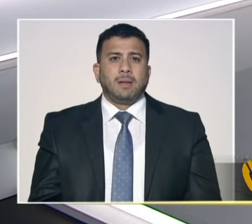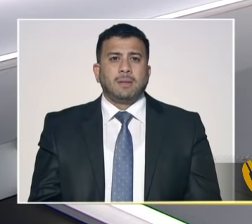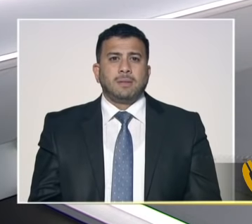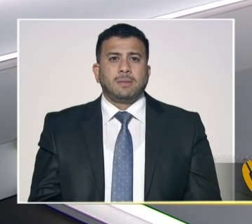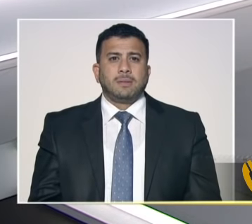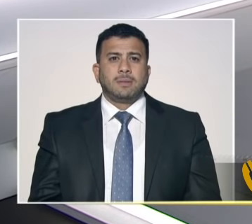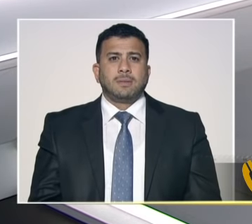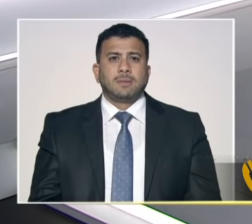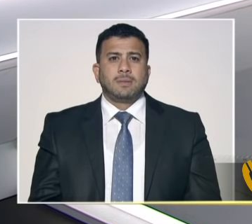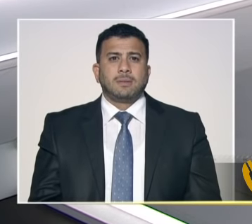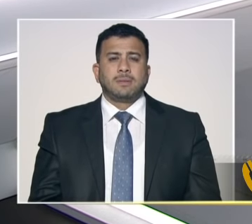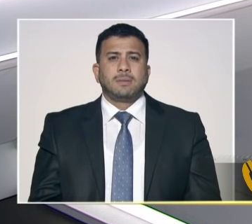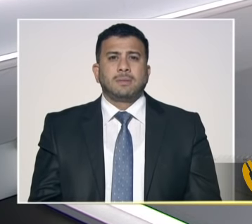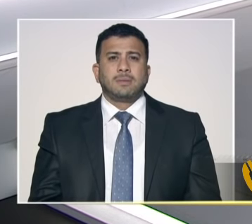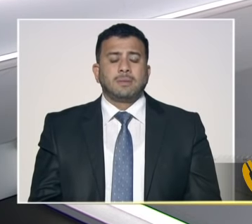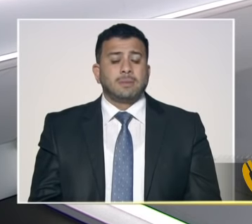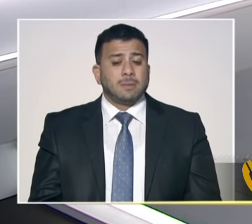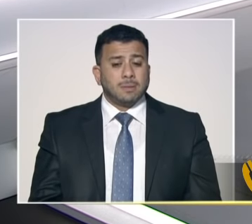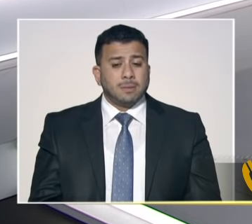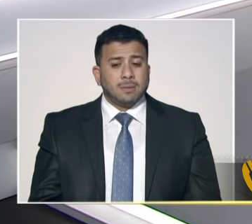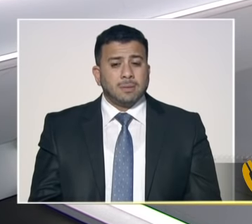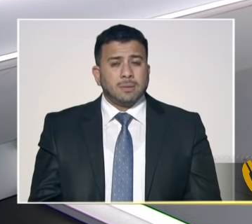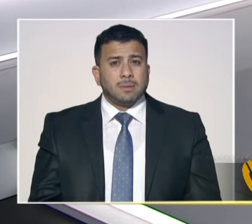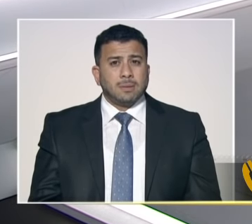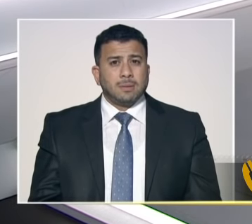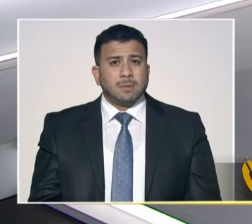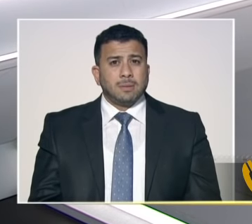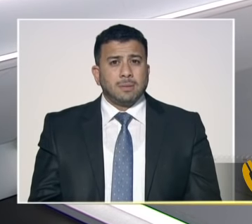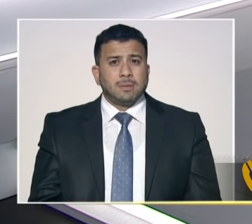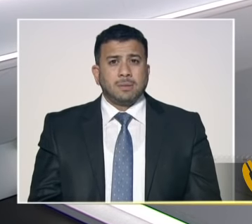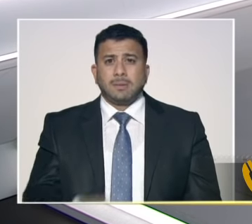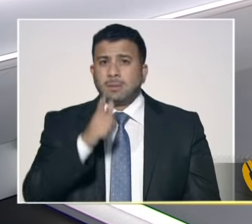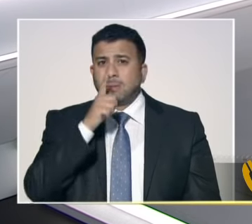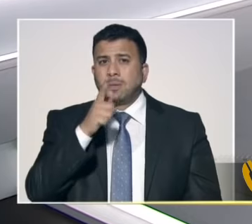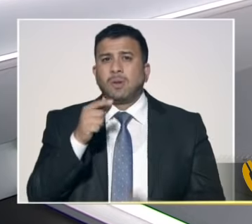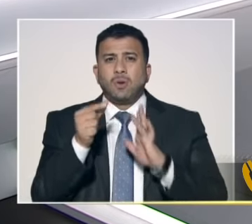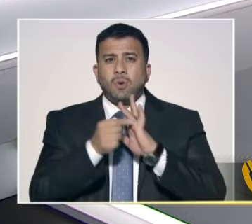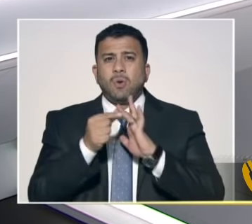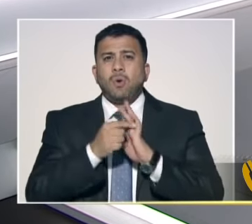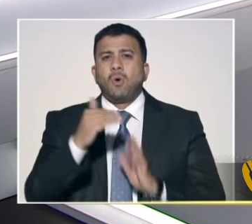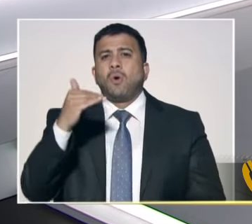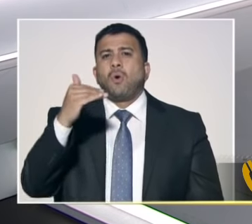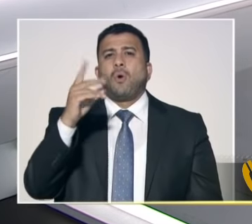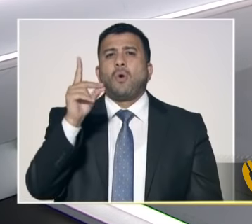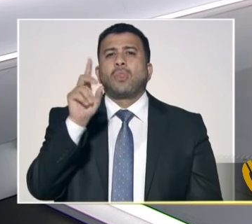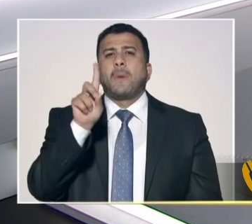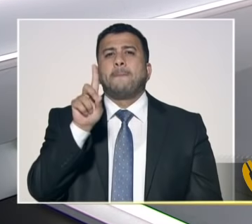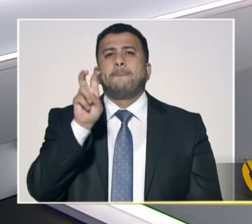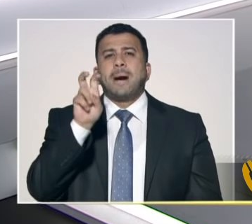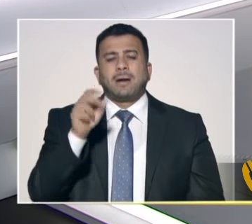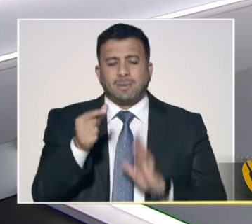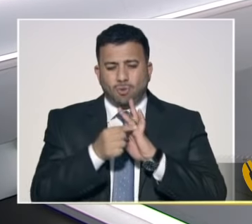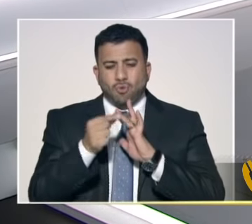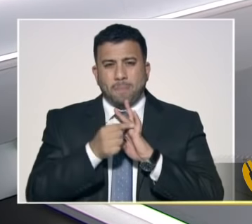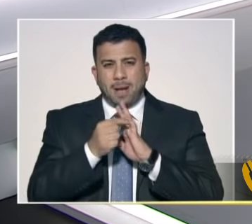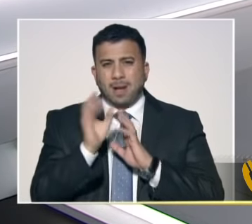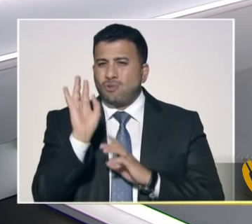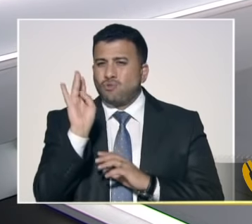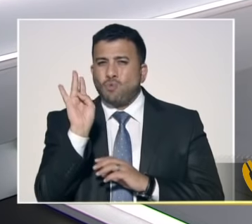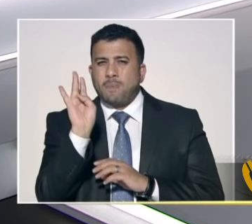نحن نظام خطبة عندنا، شنو يصير؟ يتفقوا الرجال مع بعضهم، ما فيش لا دفع مهر لا شيء، لكن يتفقوا على